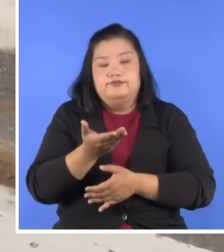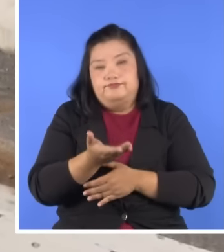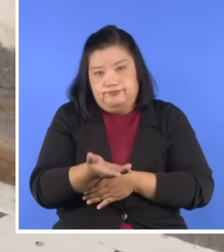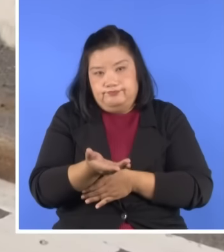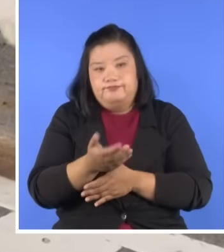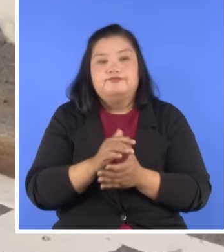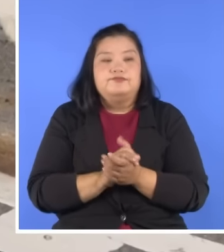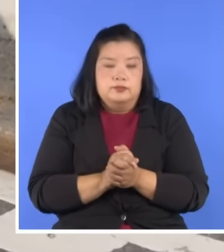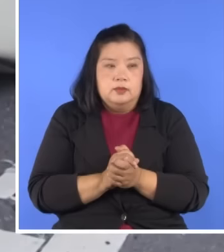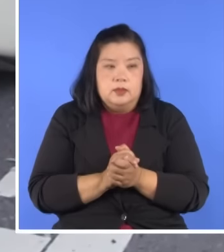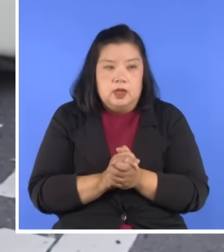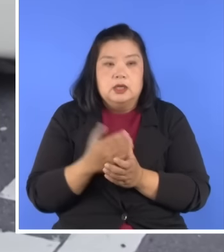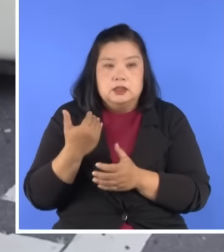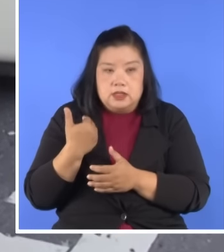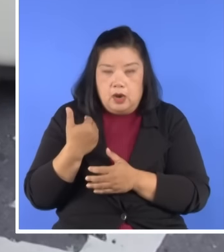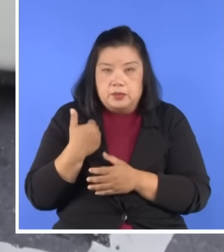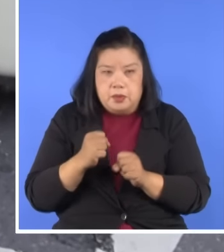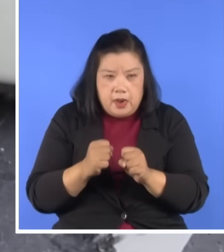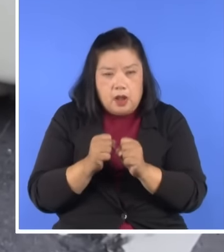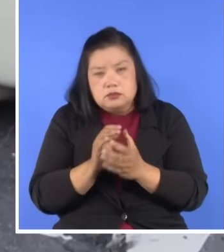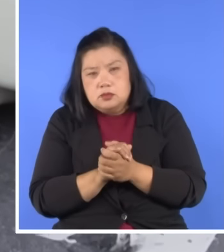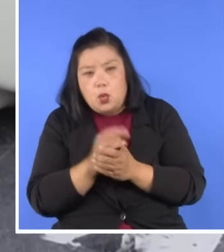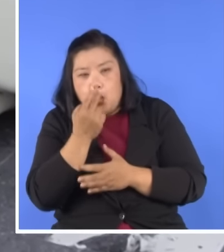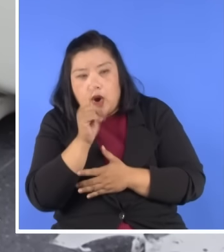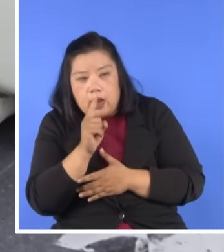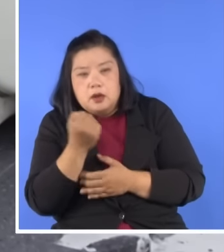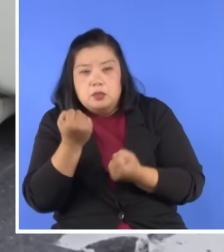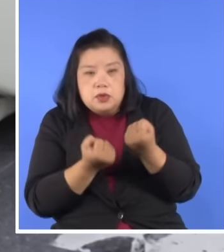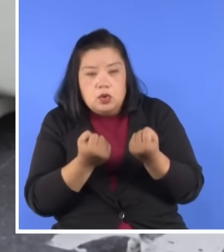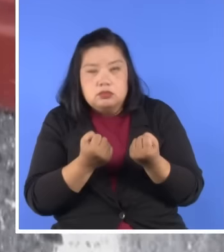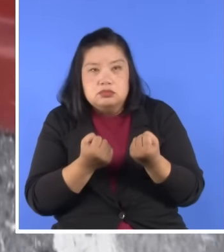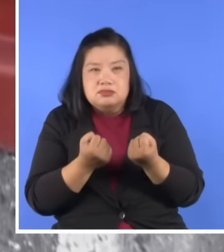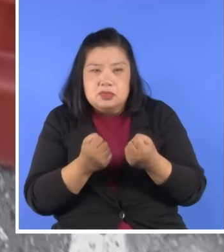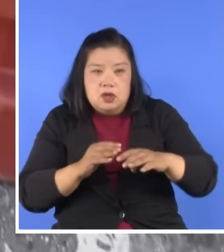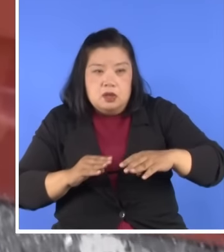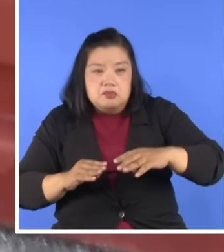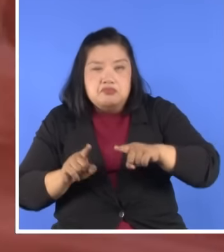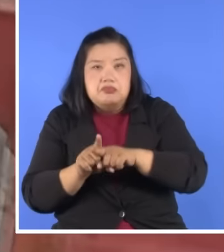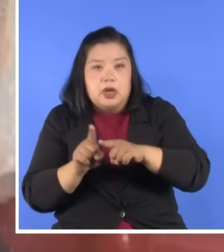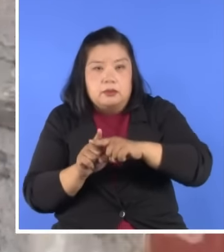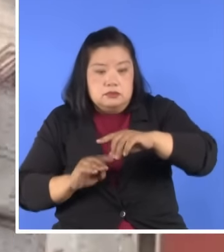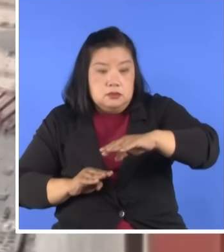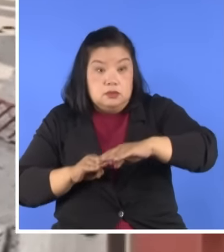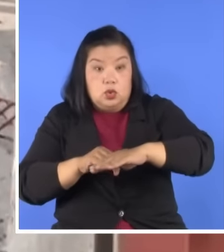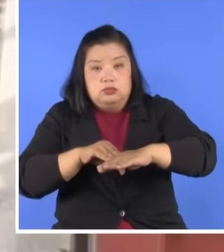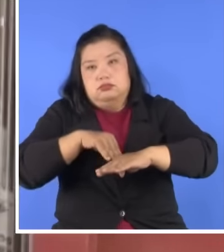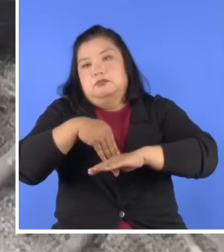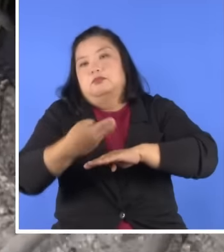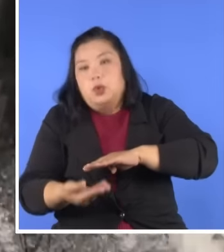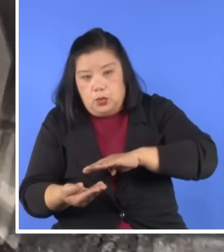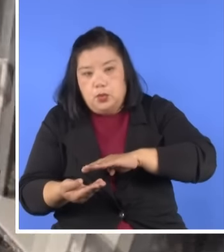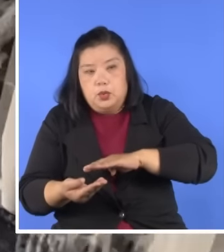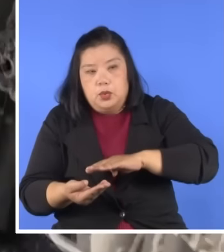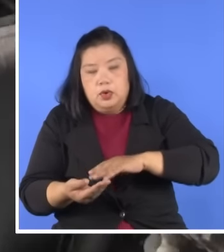เนี่ยนะครับพร้อมกับหน่วยกู้ภยไปตรวจสอบเหตุเขบอกว่ามีรถบรทุกในไปชนราวสะพานและก็พลิกตะแคงข้างอยู่ที่สะพานต่างระดับบาง